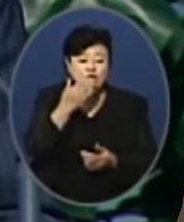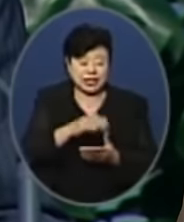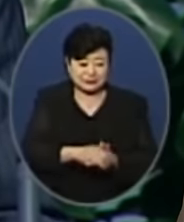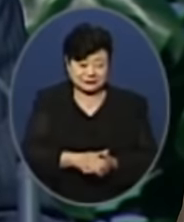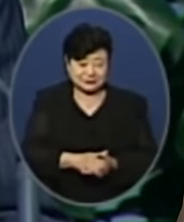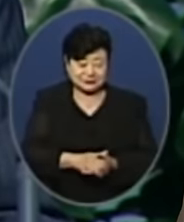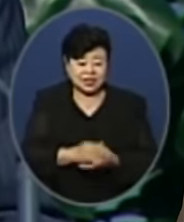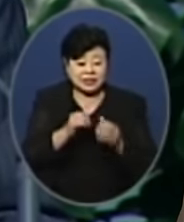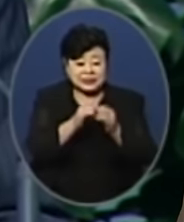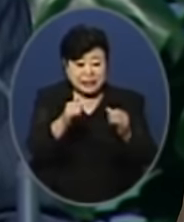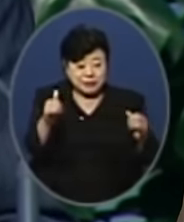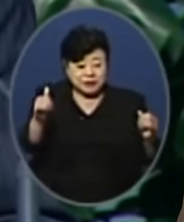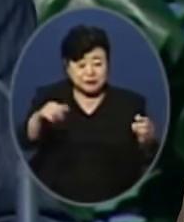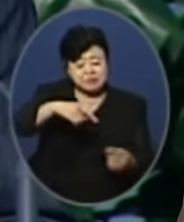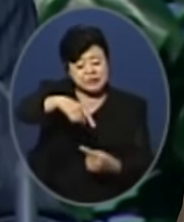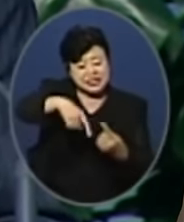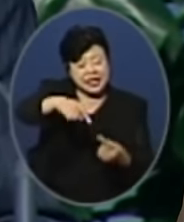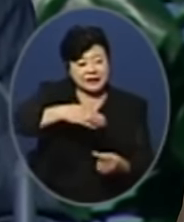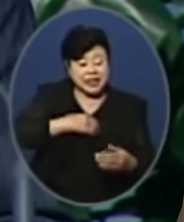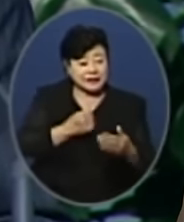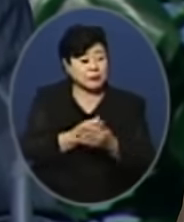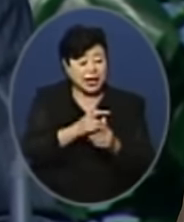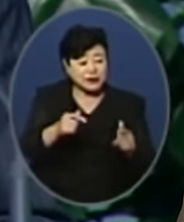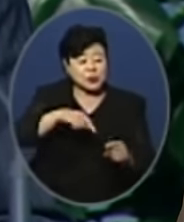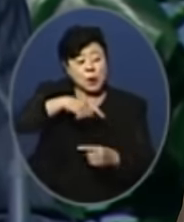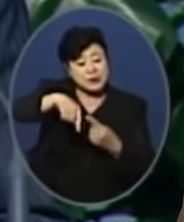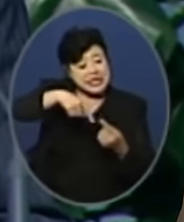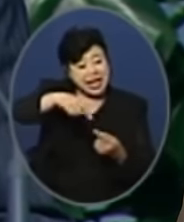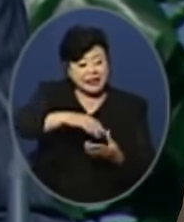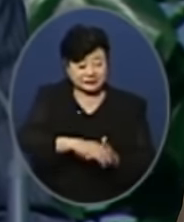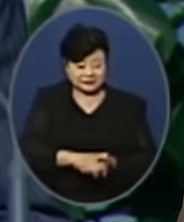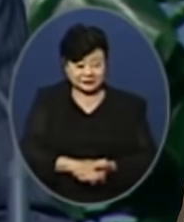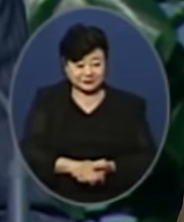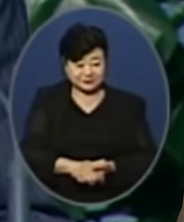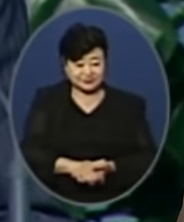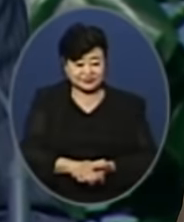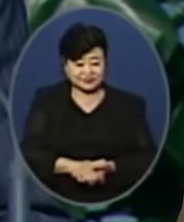오늘까지 사람들은 내 탓이요라고 말하지 않습니다.